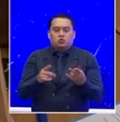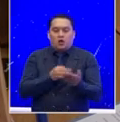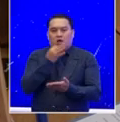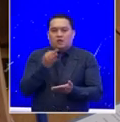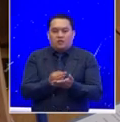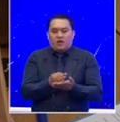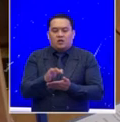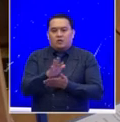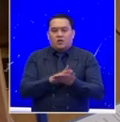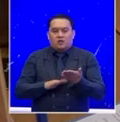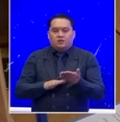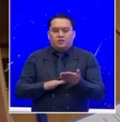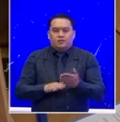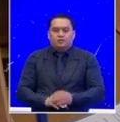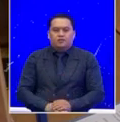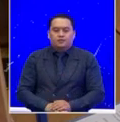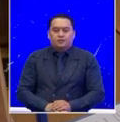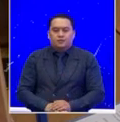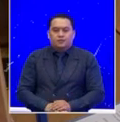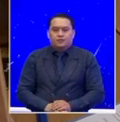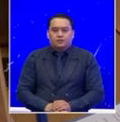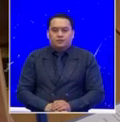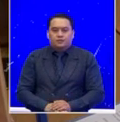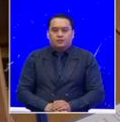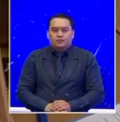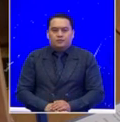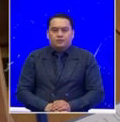Матвей, продолжай. Нам неизвестно.